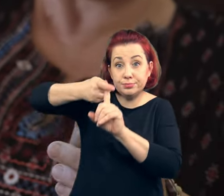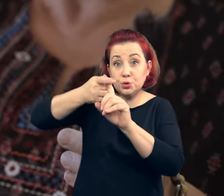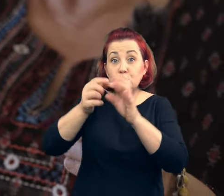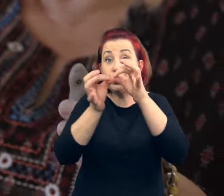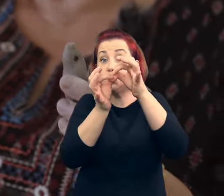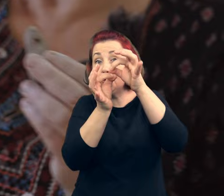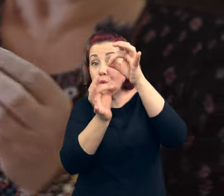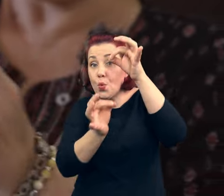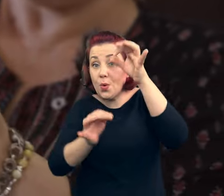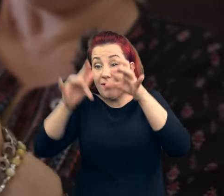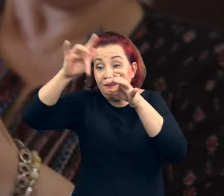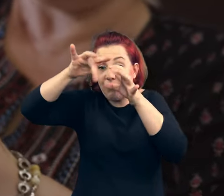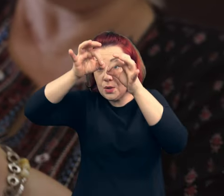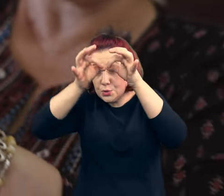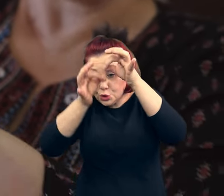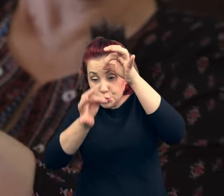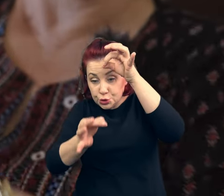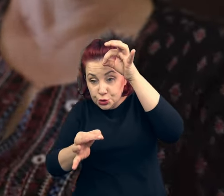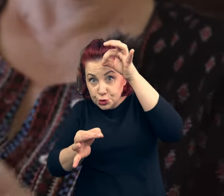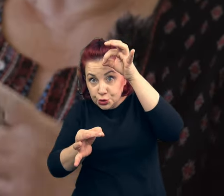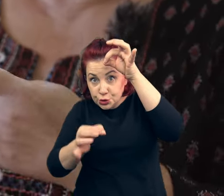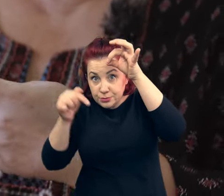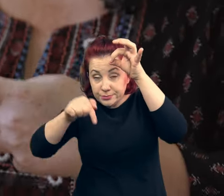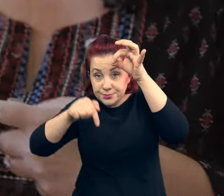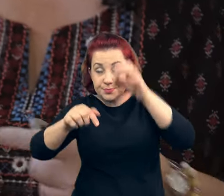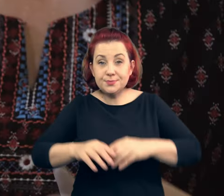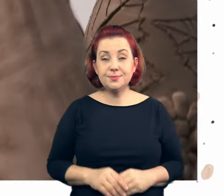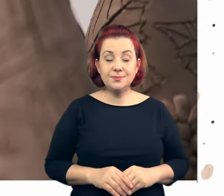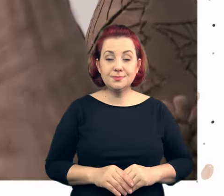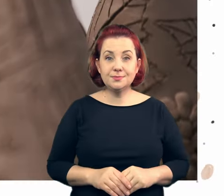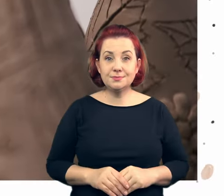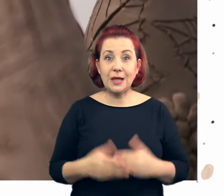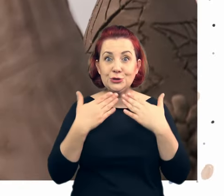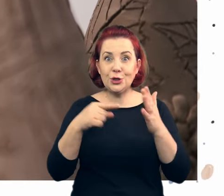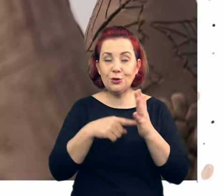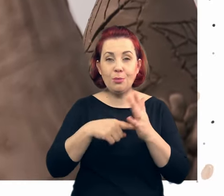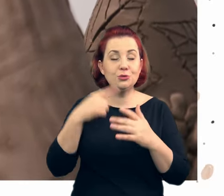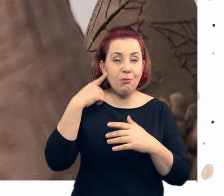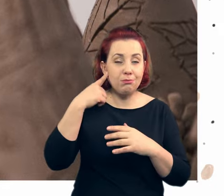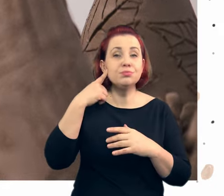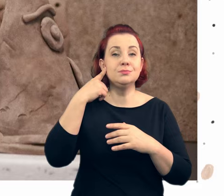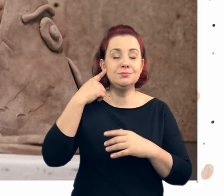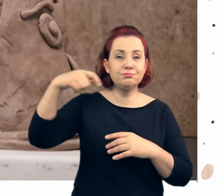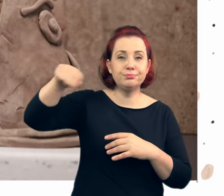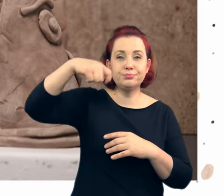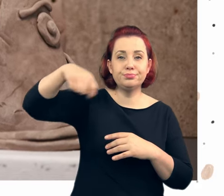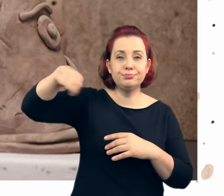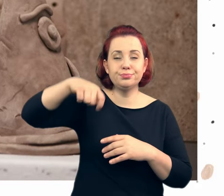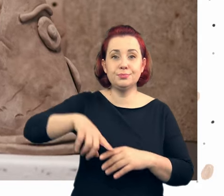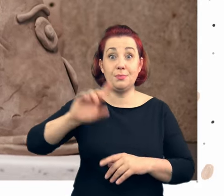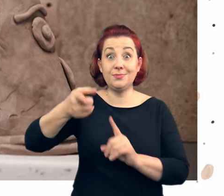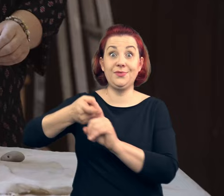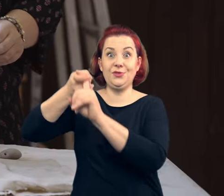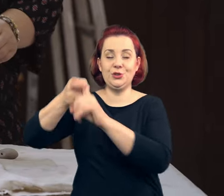Przeciągnę sznureczek, ten sznureczek przeciągnę przez tą dziurkę i będzie sobie wisiała.